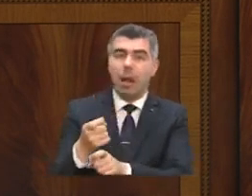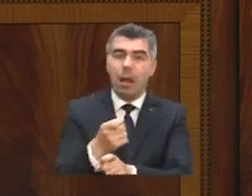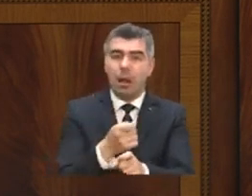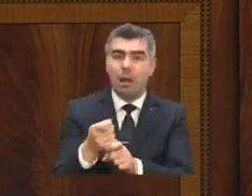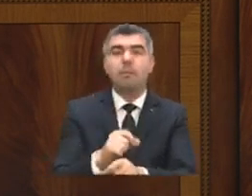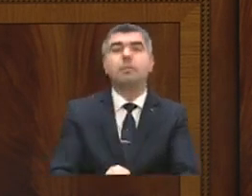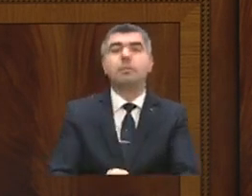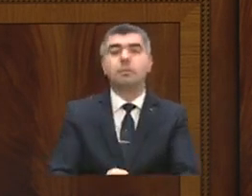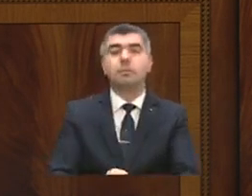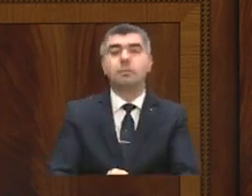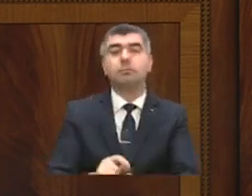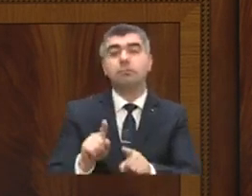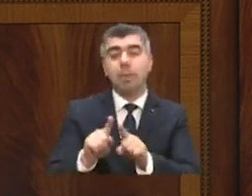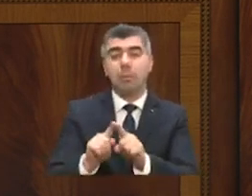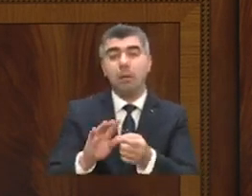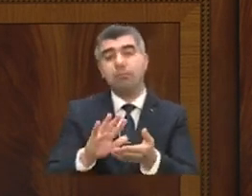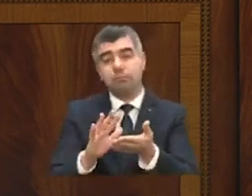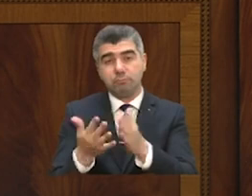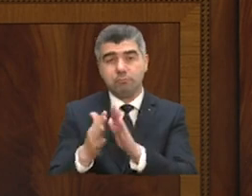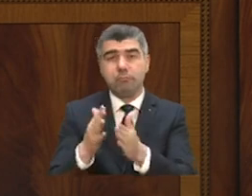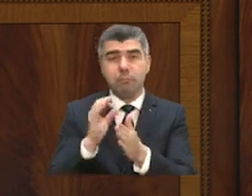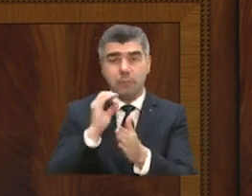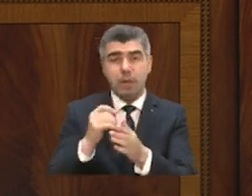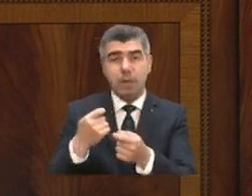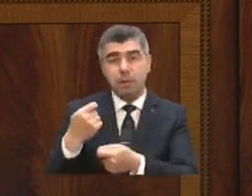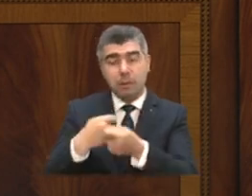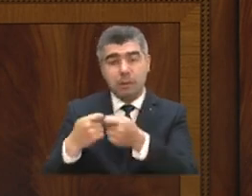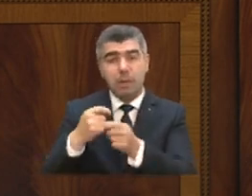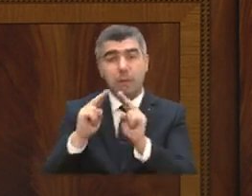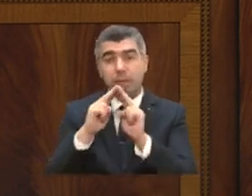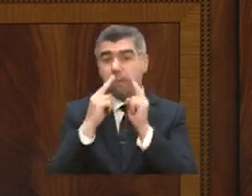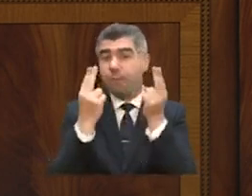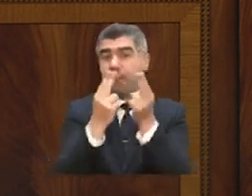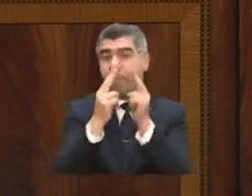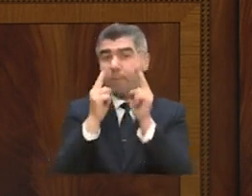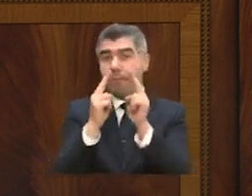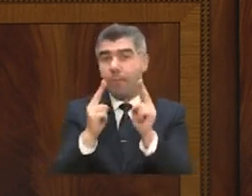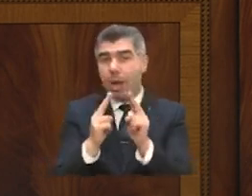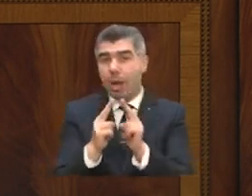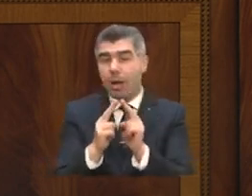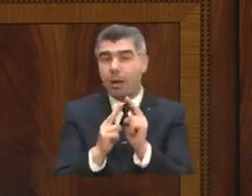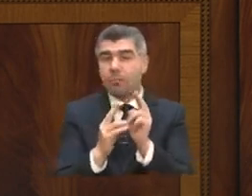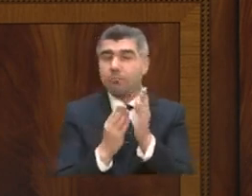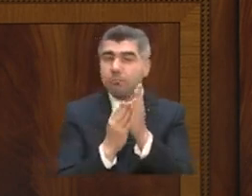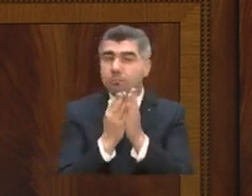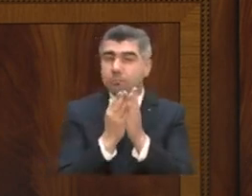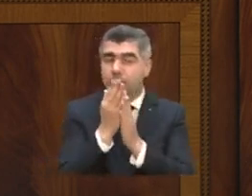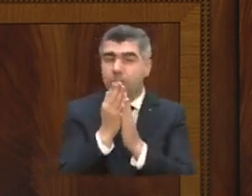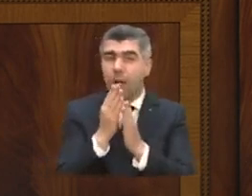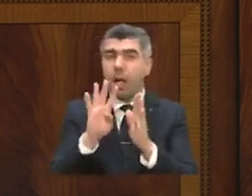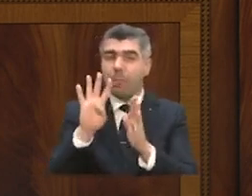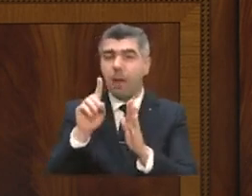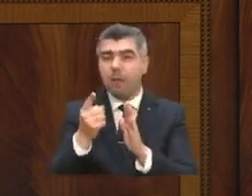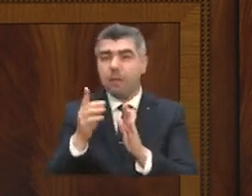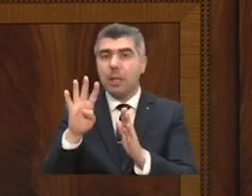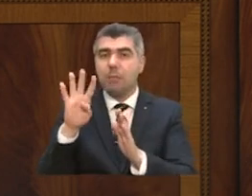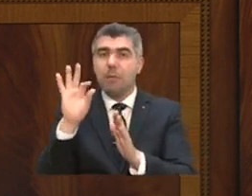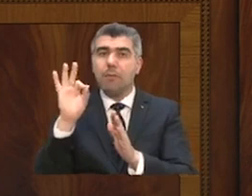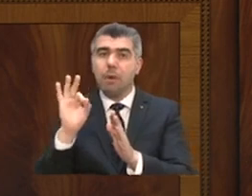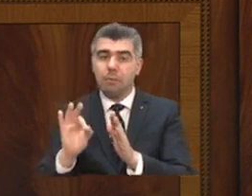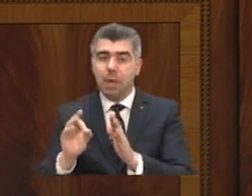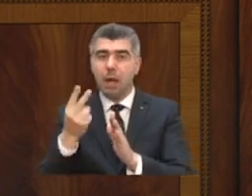كانت التوقعات تتنبأ بأن الاقتصاد العالمي سوف يعرف نمواً بحوالي 4.4%